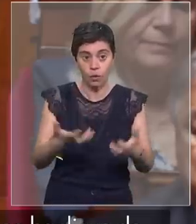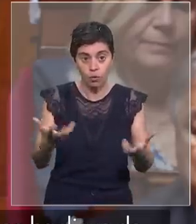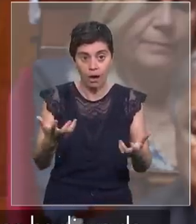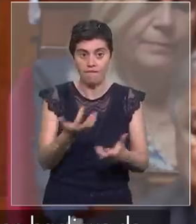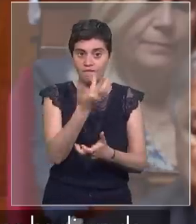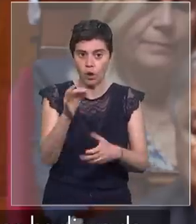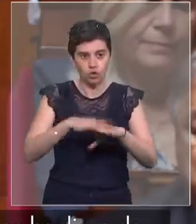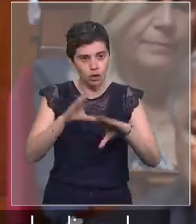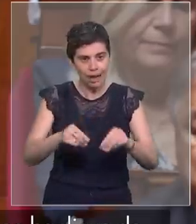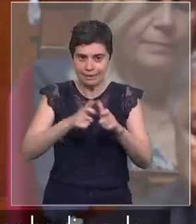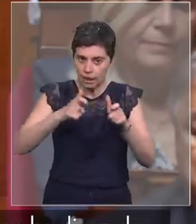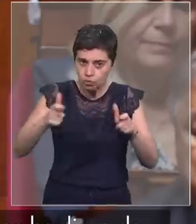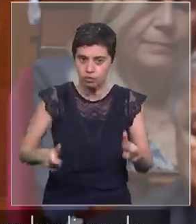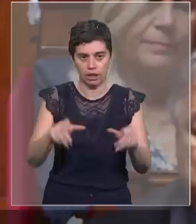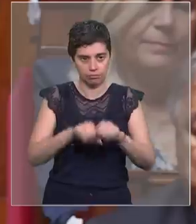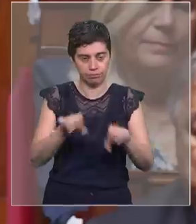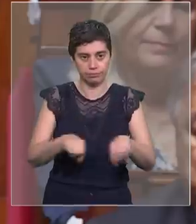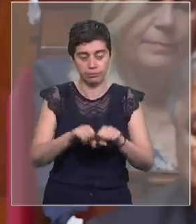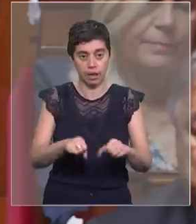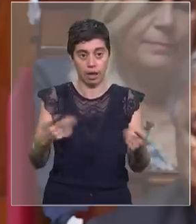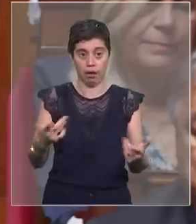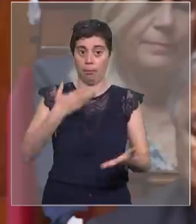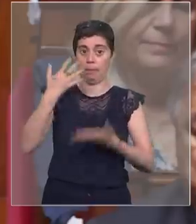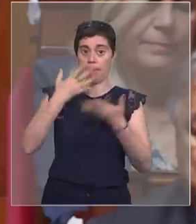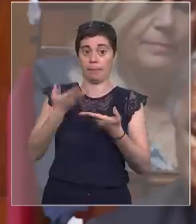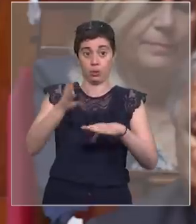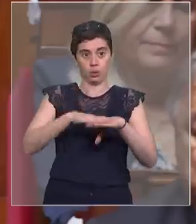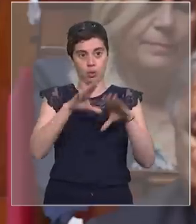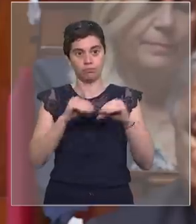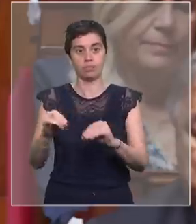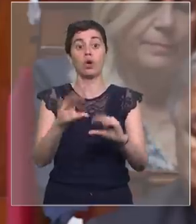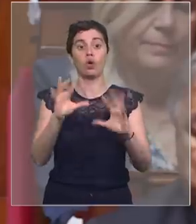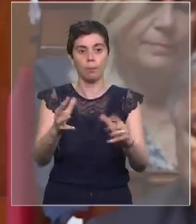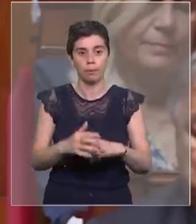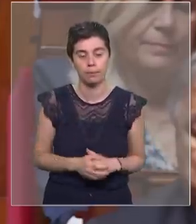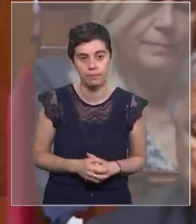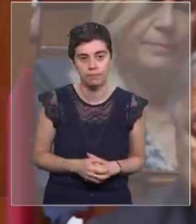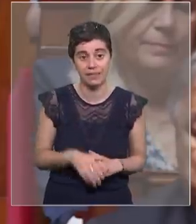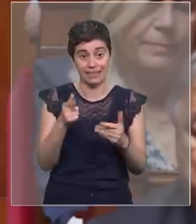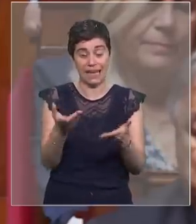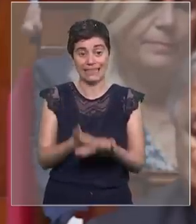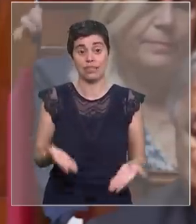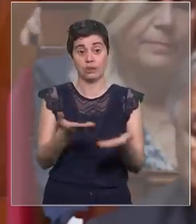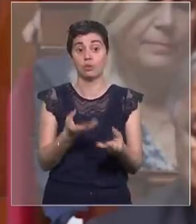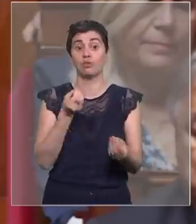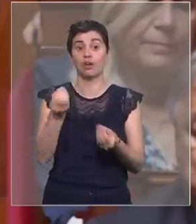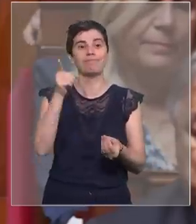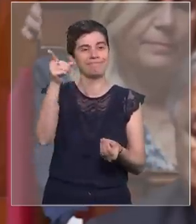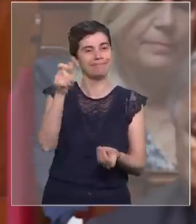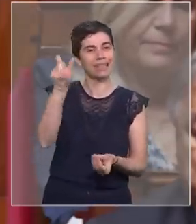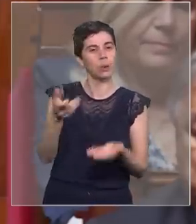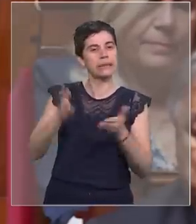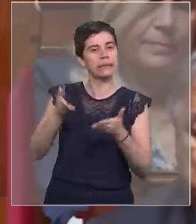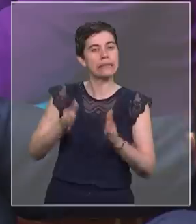France. Comment passer de la parole aux actes ? Ce cas d'école pose aux décideurs les problématiques du